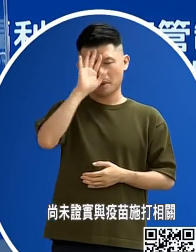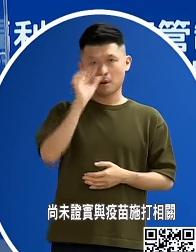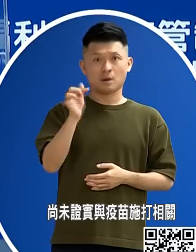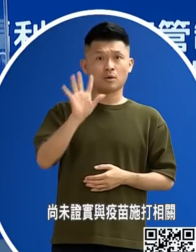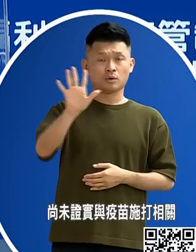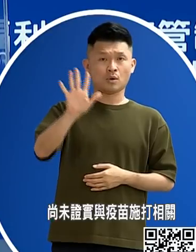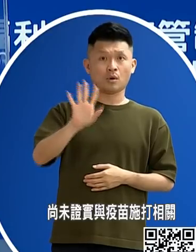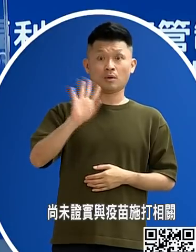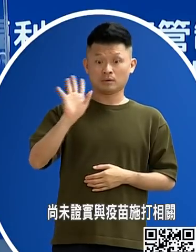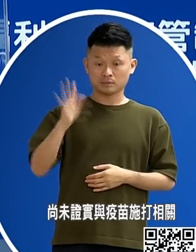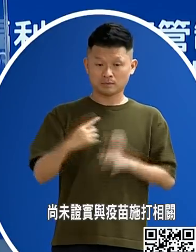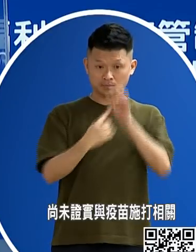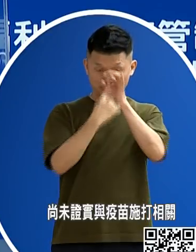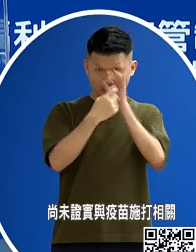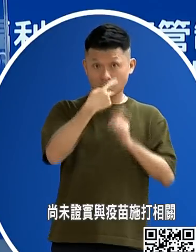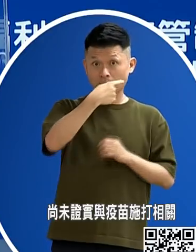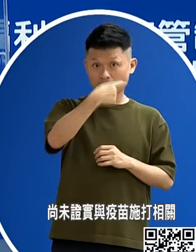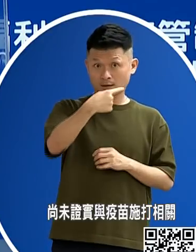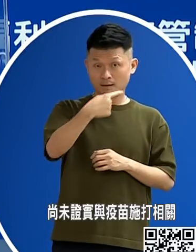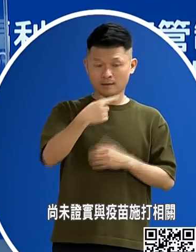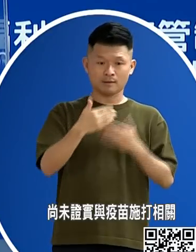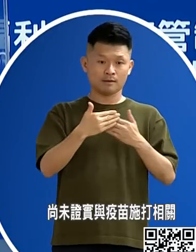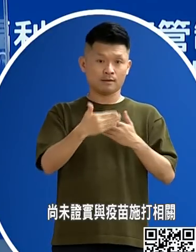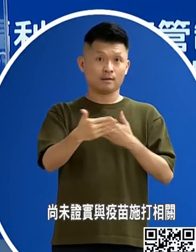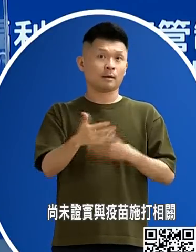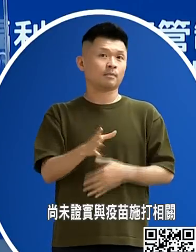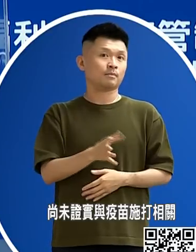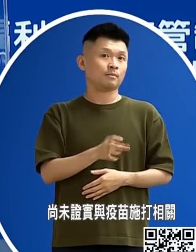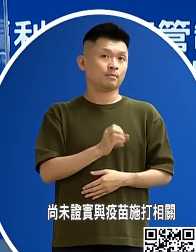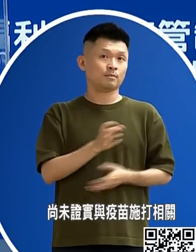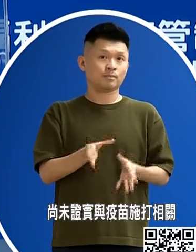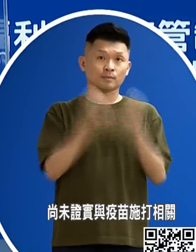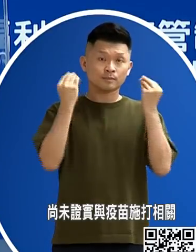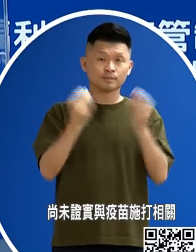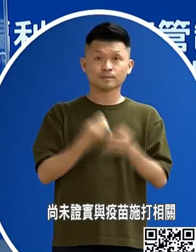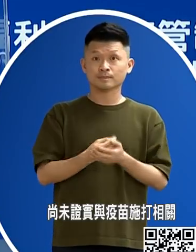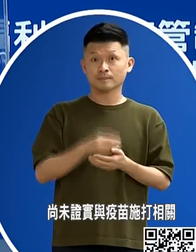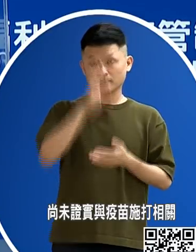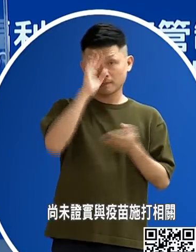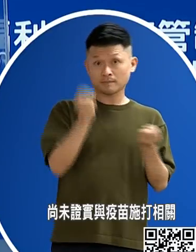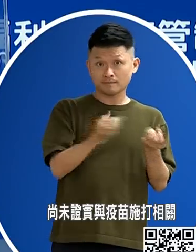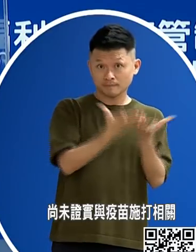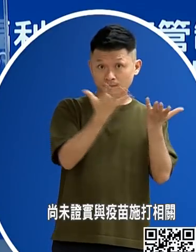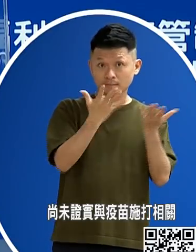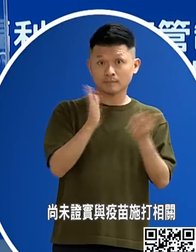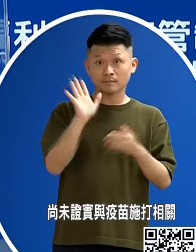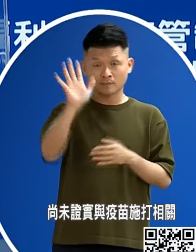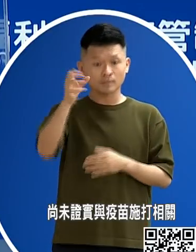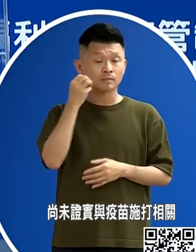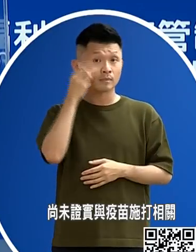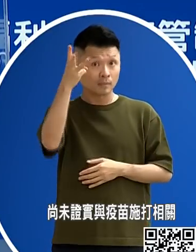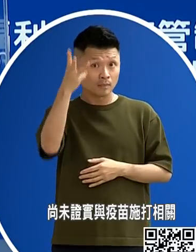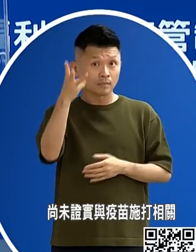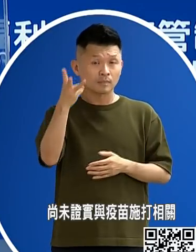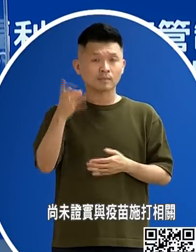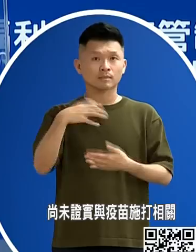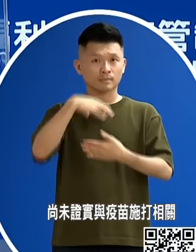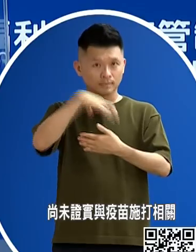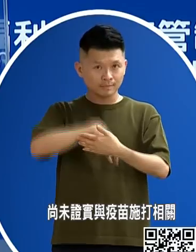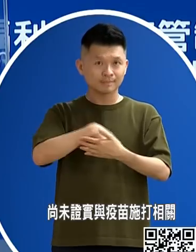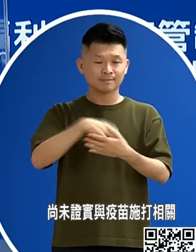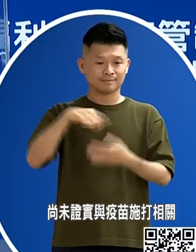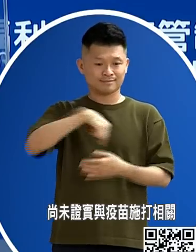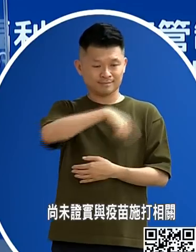符合采检阴性解除的隔离条件，并发病至3个月之内，这样的一个相关的